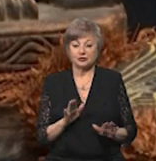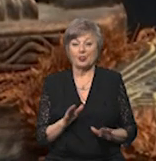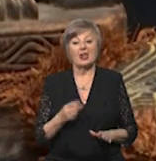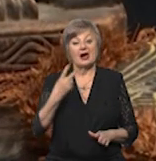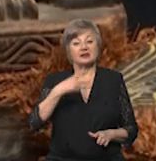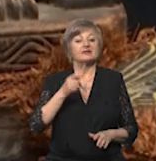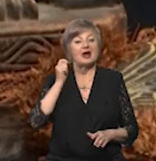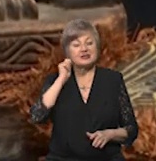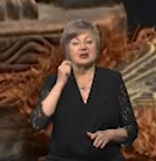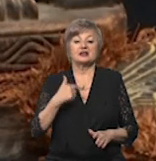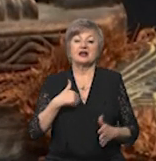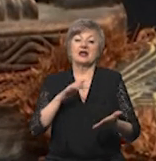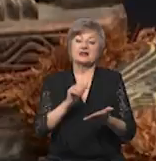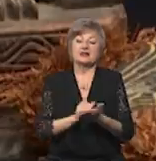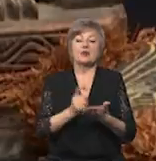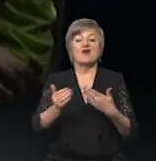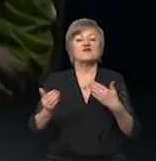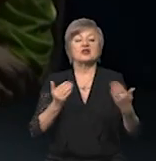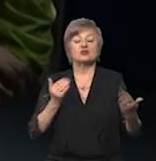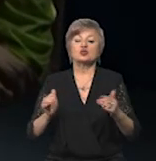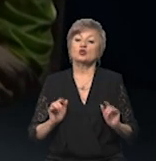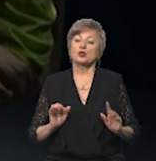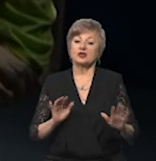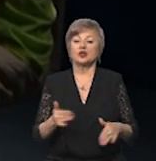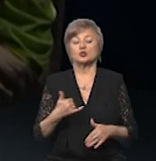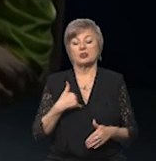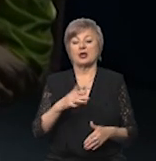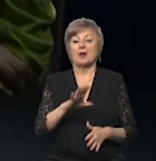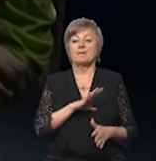20 років я займався виставковою діяльністю. У мене була виставка